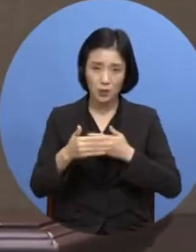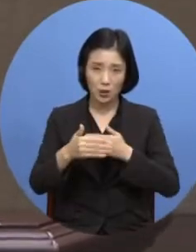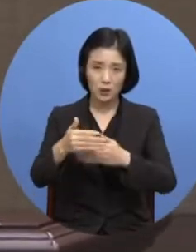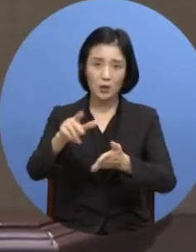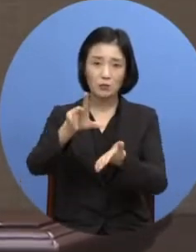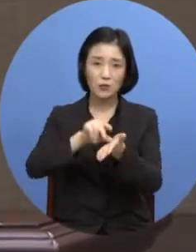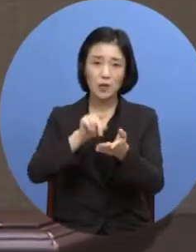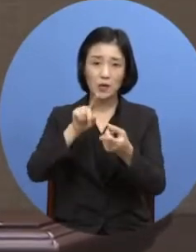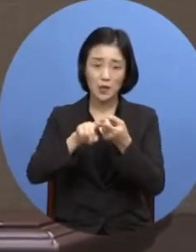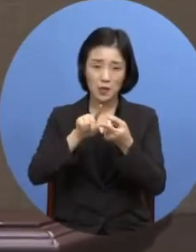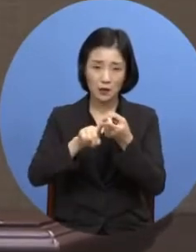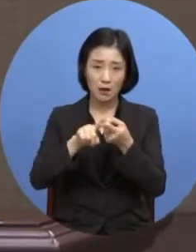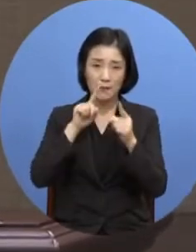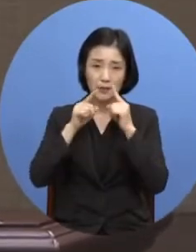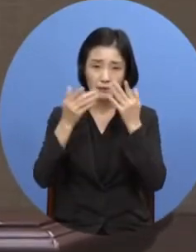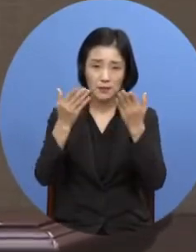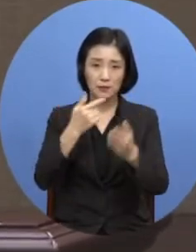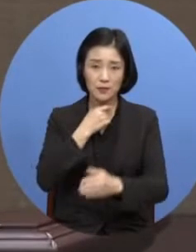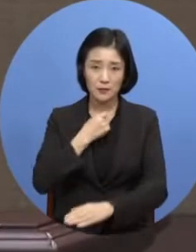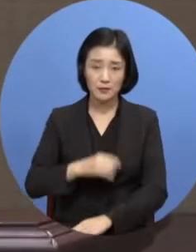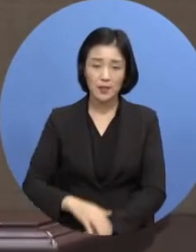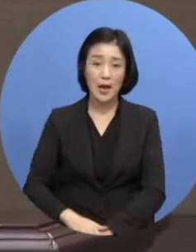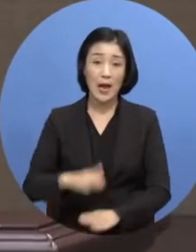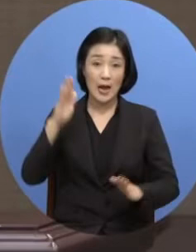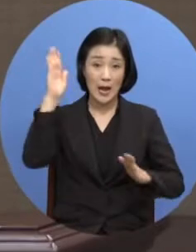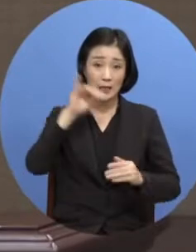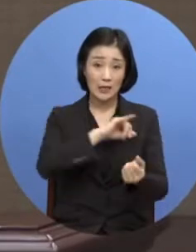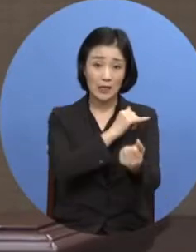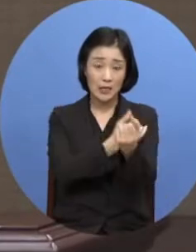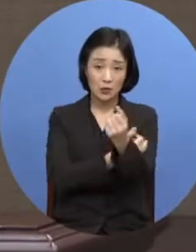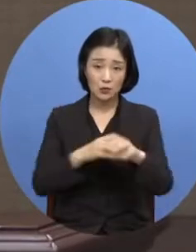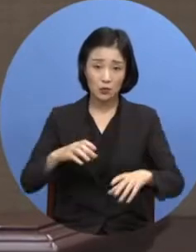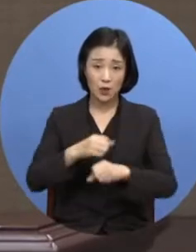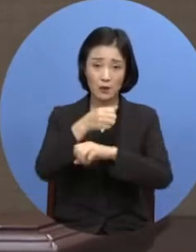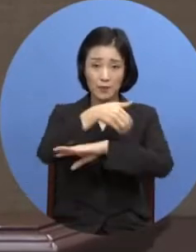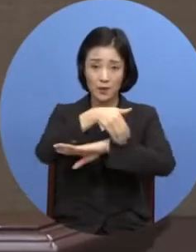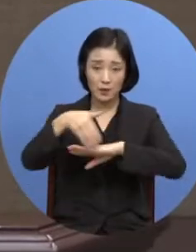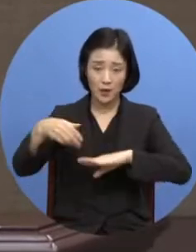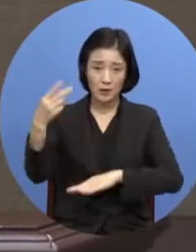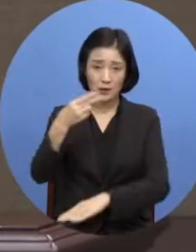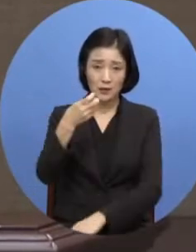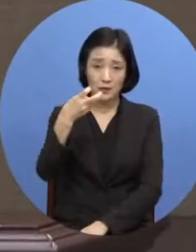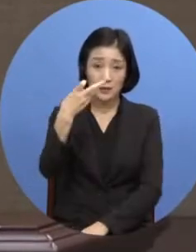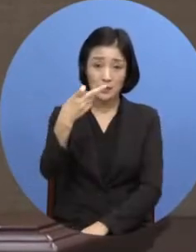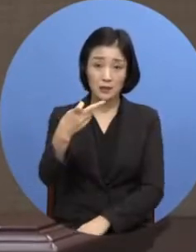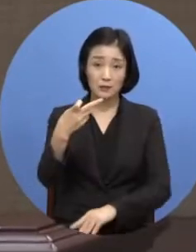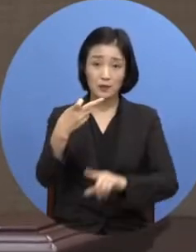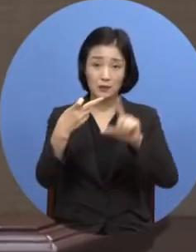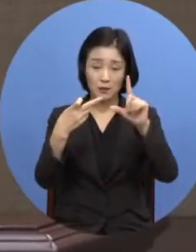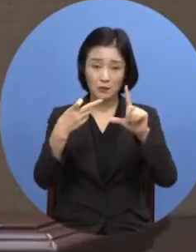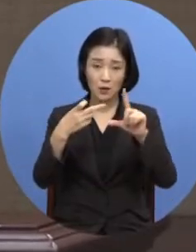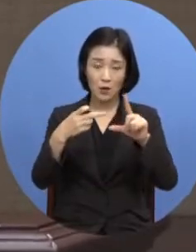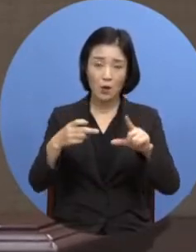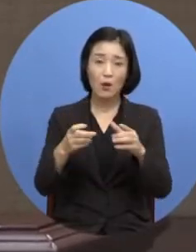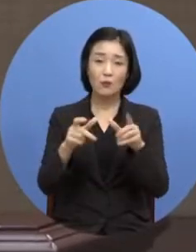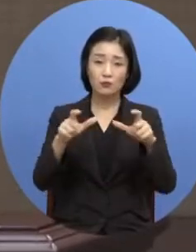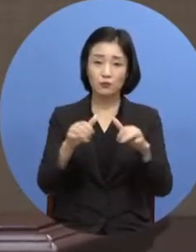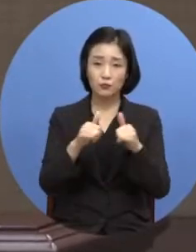문제점에 대해 말씀드리고자 합니다. 학생 인권 종합 계획은 2012년 주민 발의를 통해